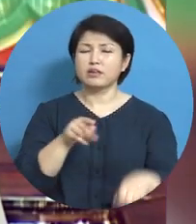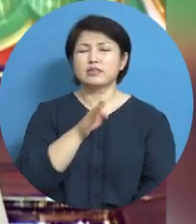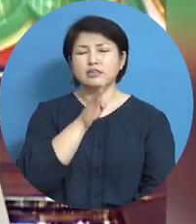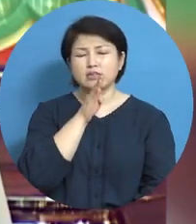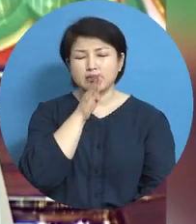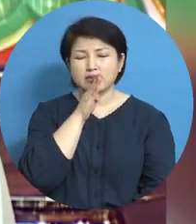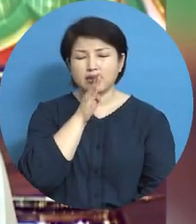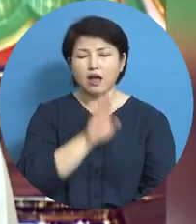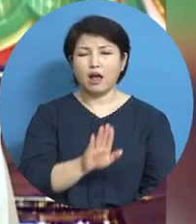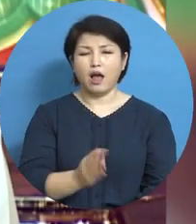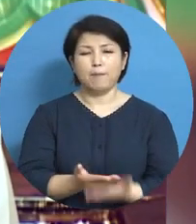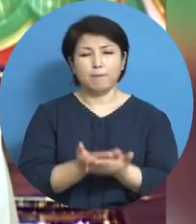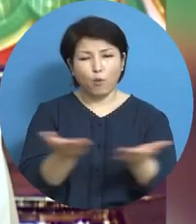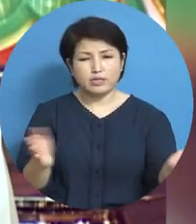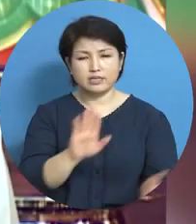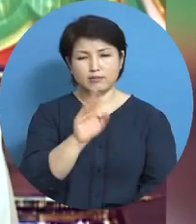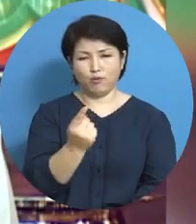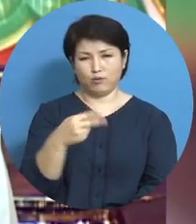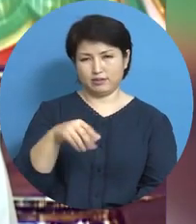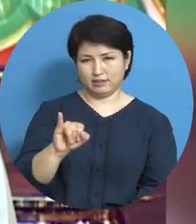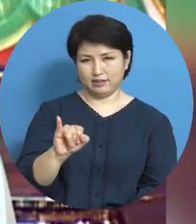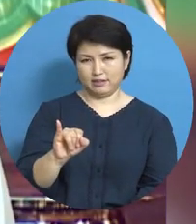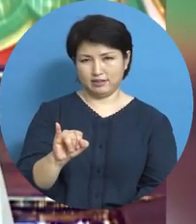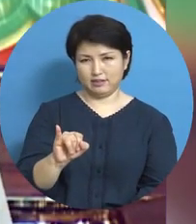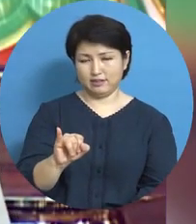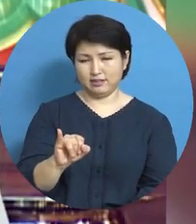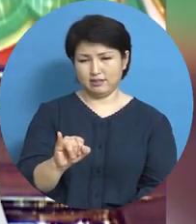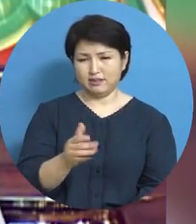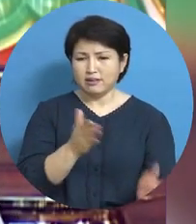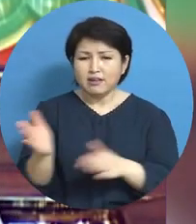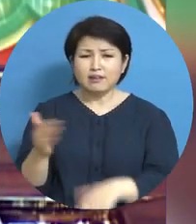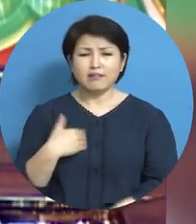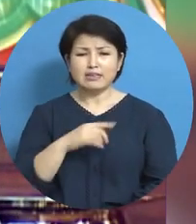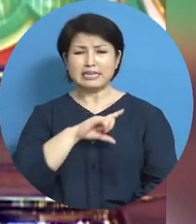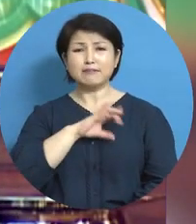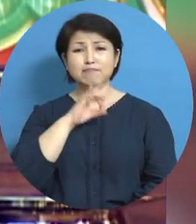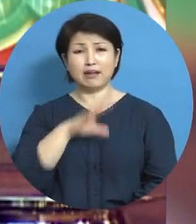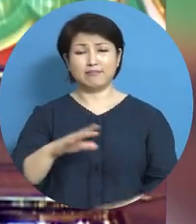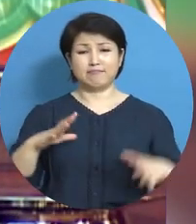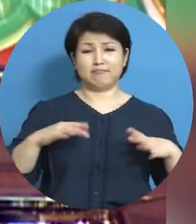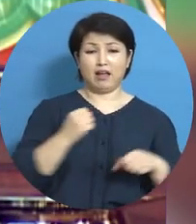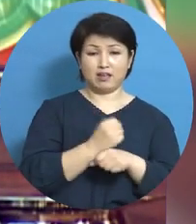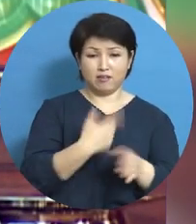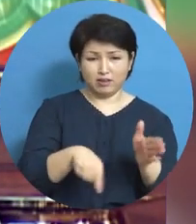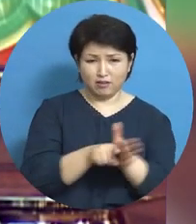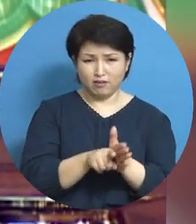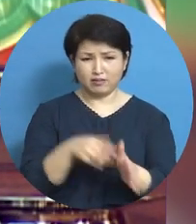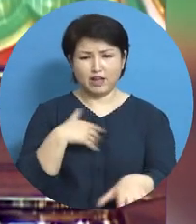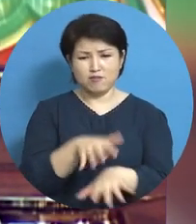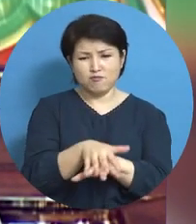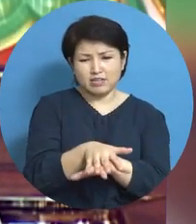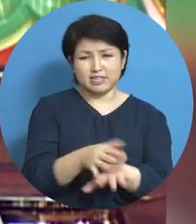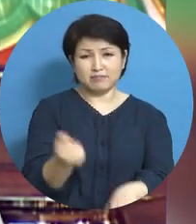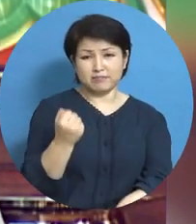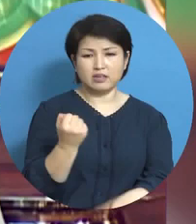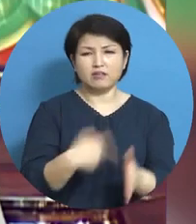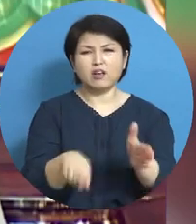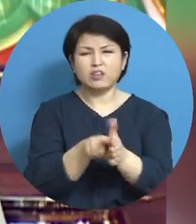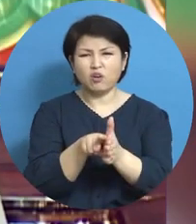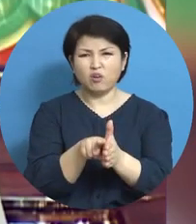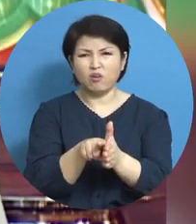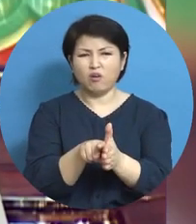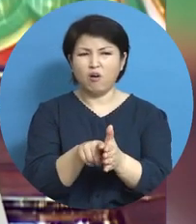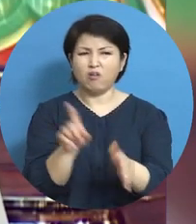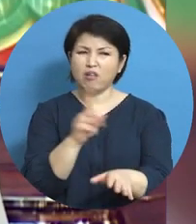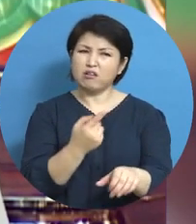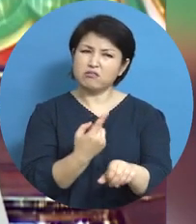진정한 보시지. 이름을 내기 위해서, 세력을 얻기 위해서, 어떤 다른 목적을